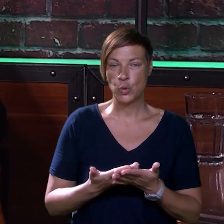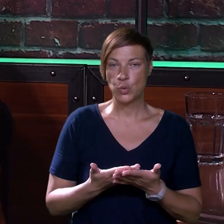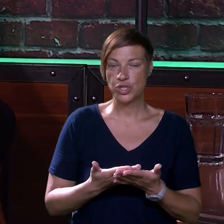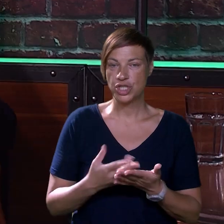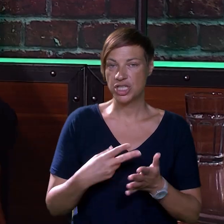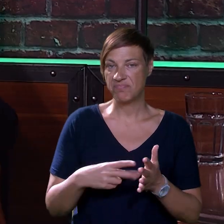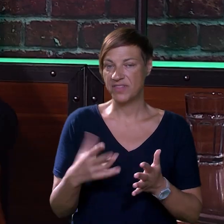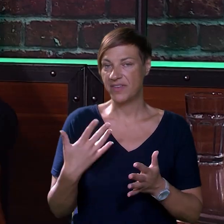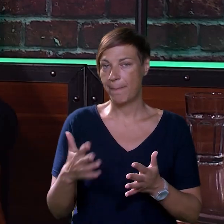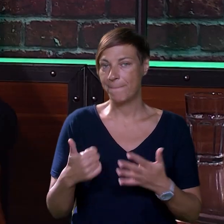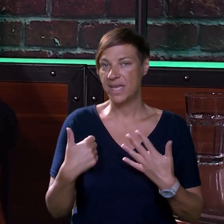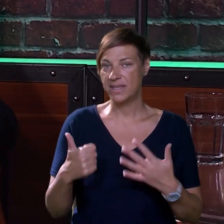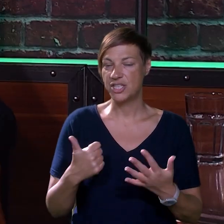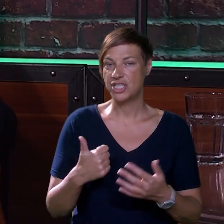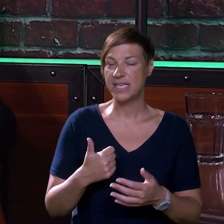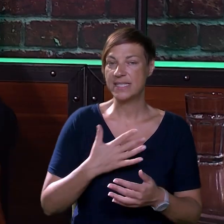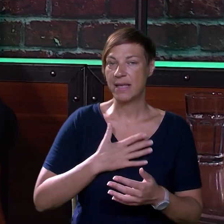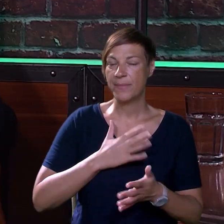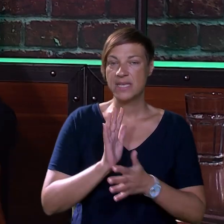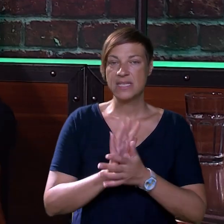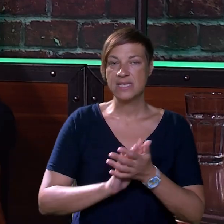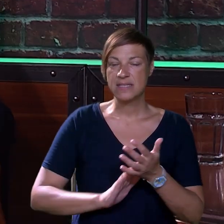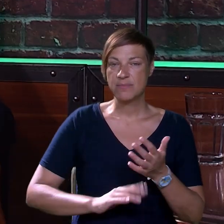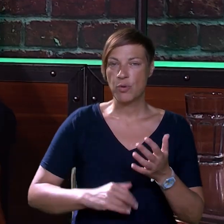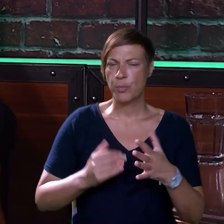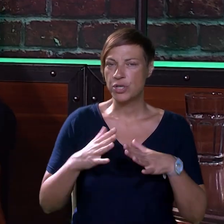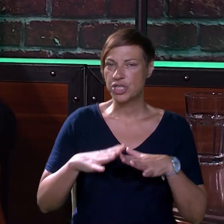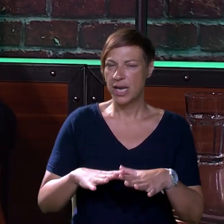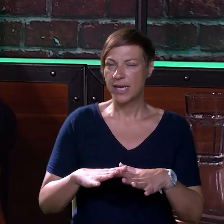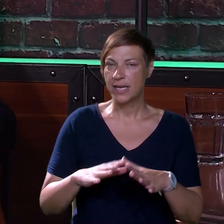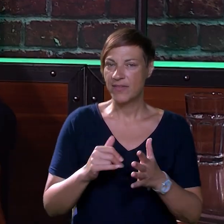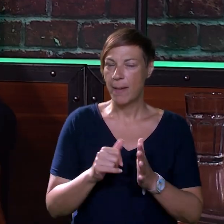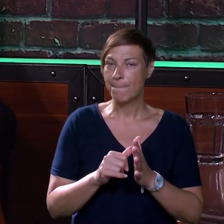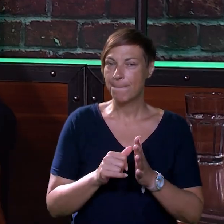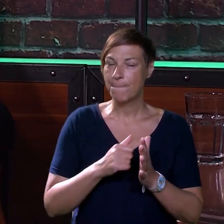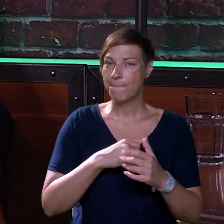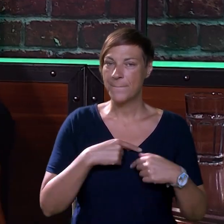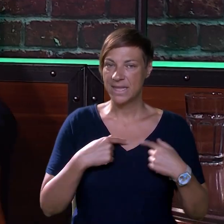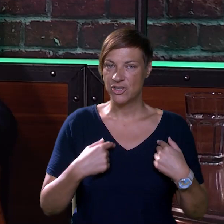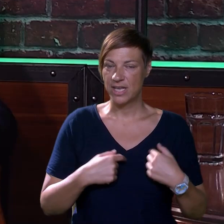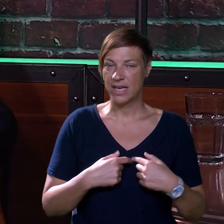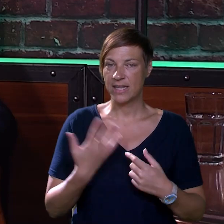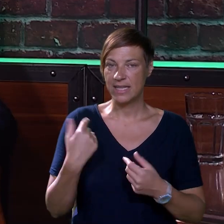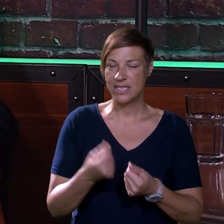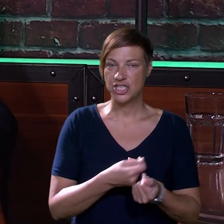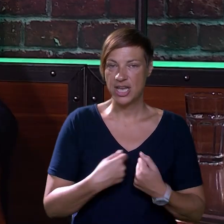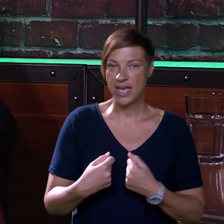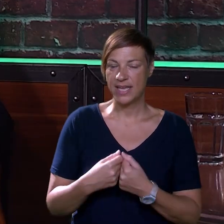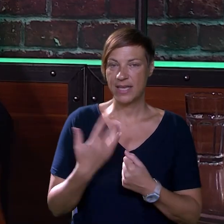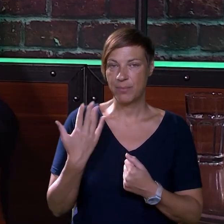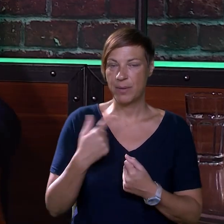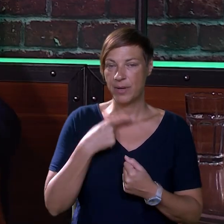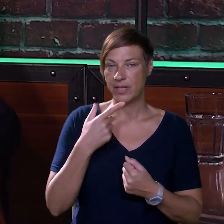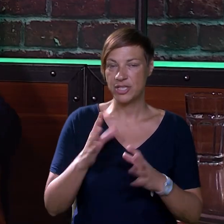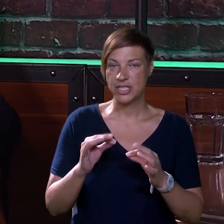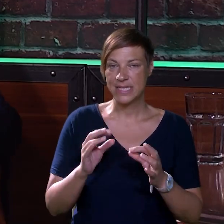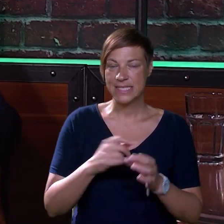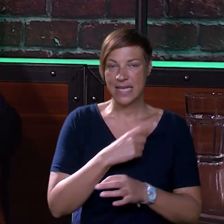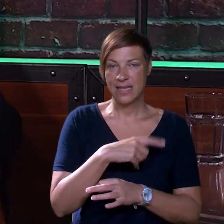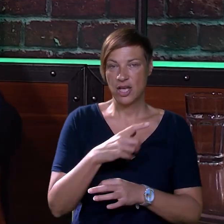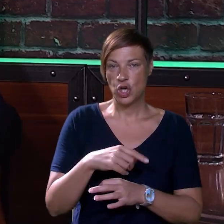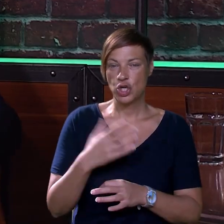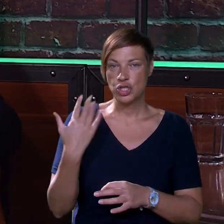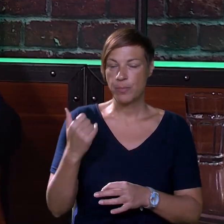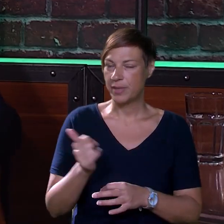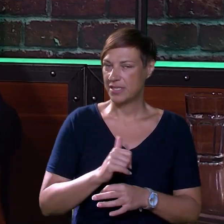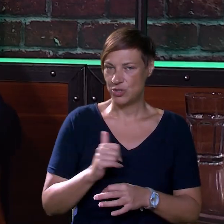Tamo da rečete 2005. 2006. mi smo krenuli neke agresivnije metode kardiologije. Tadašnja ekipa koja je bila tu, to je bilo da rečete desetak ljudi.